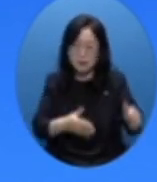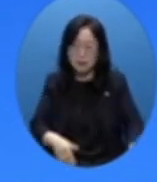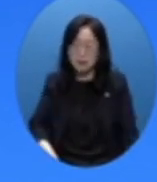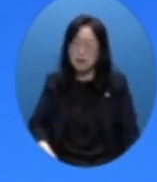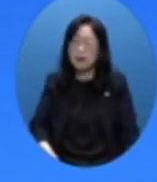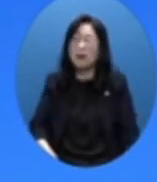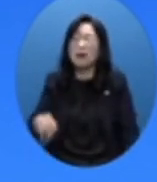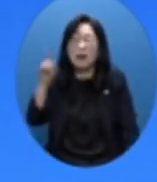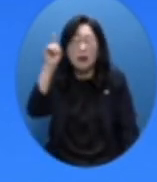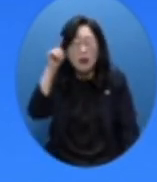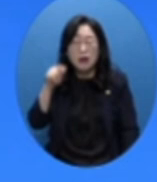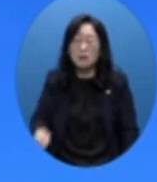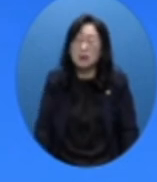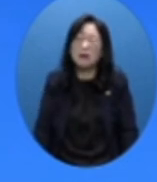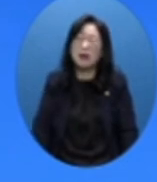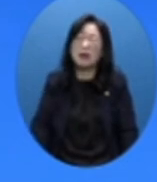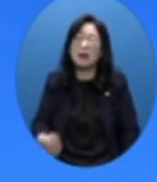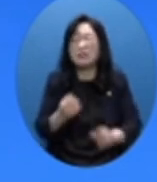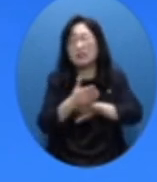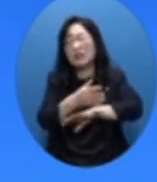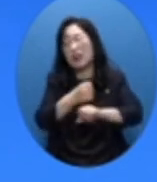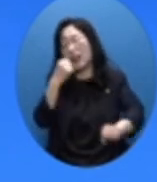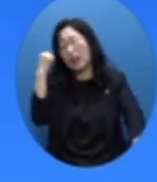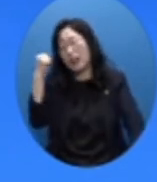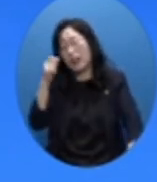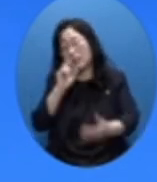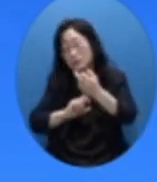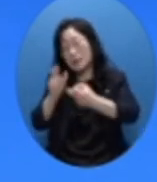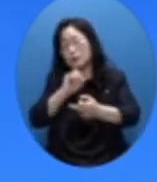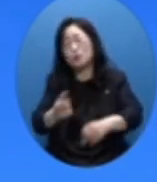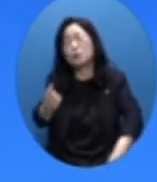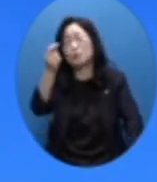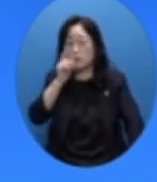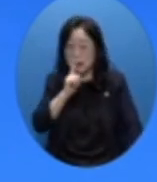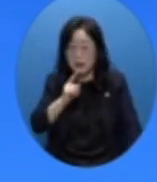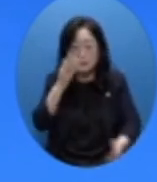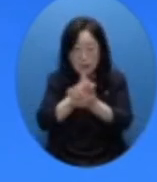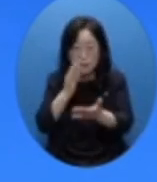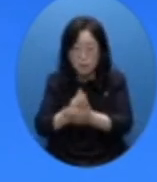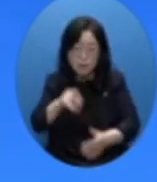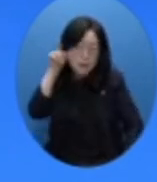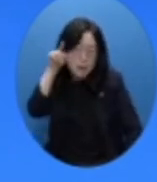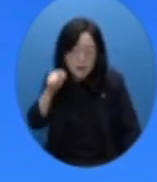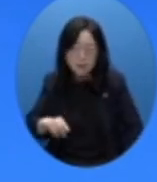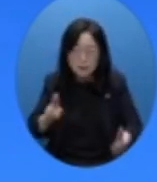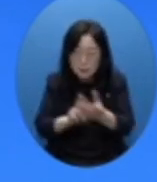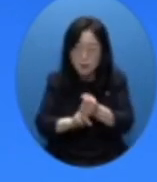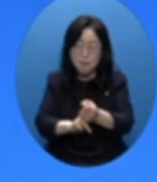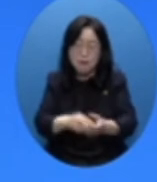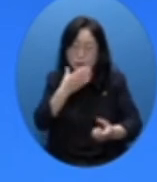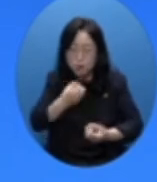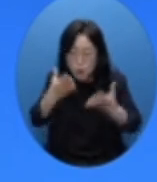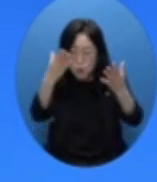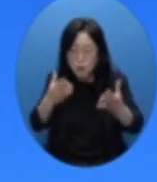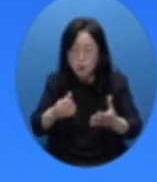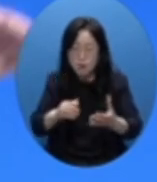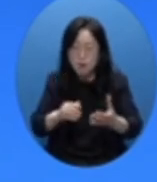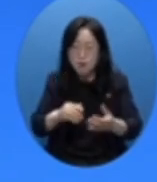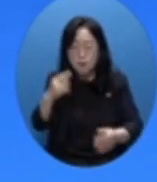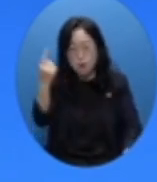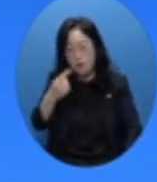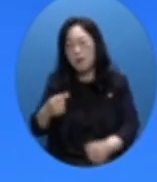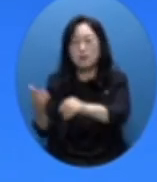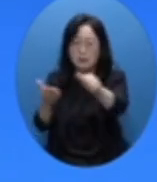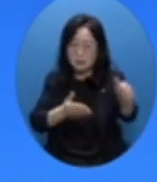늦잠자고 일어난 그런 모습이 아니라 매일 매일이 새로운 날 기적의 날 축복이 늘 얘기 바랍니다 여러분 이 세상에